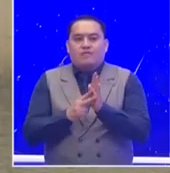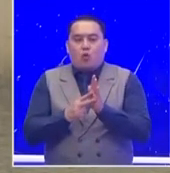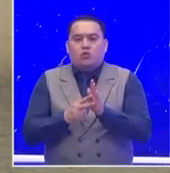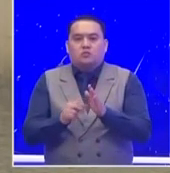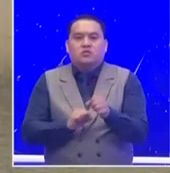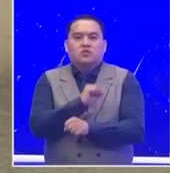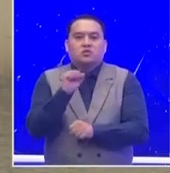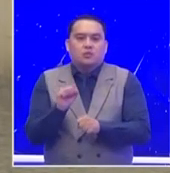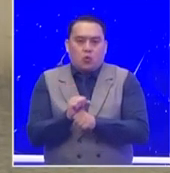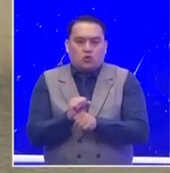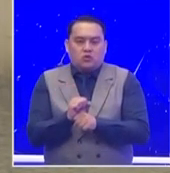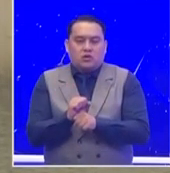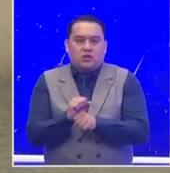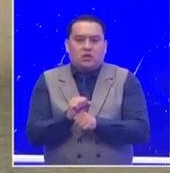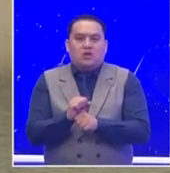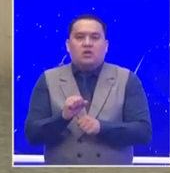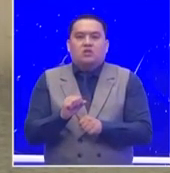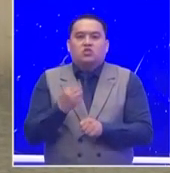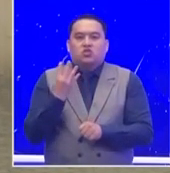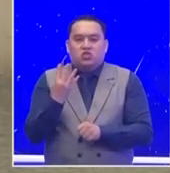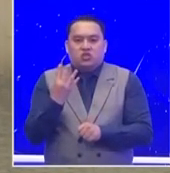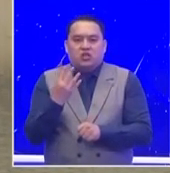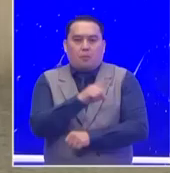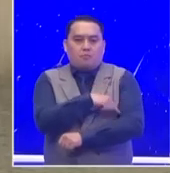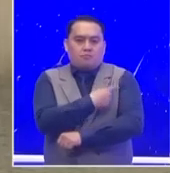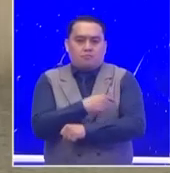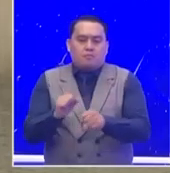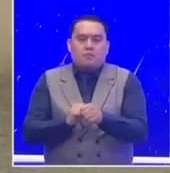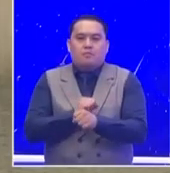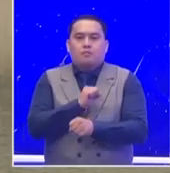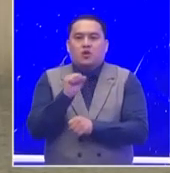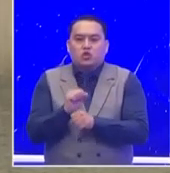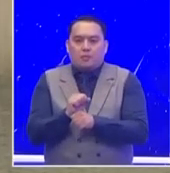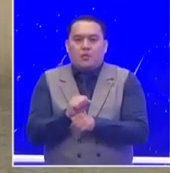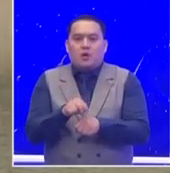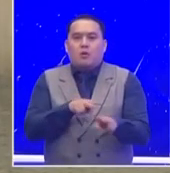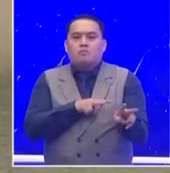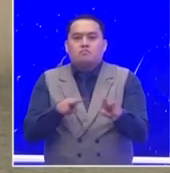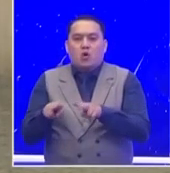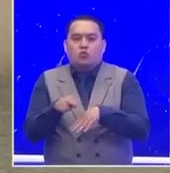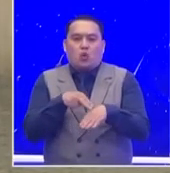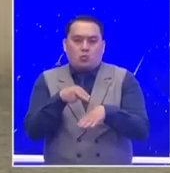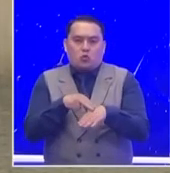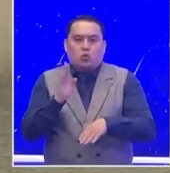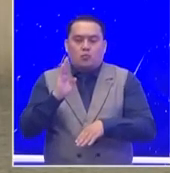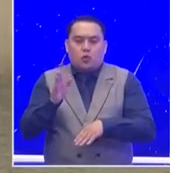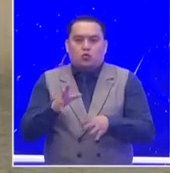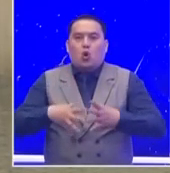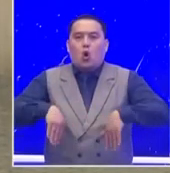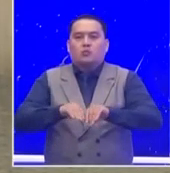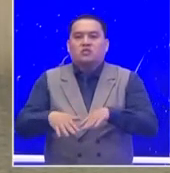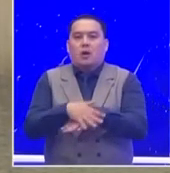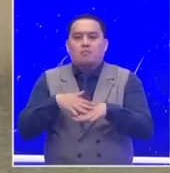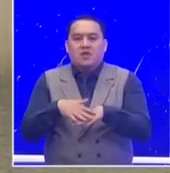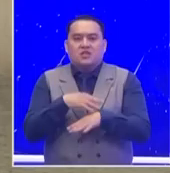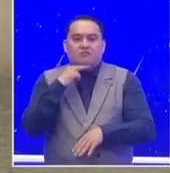постов. Это дополнительно к 4 стационарным санитарным постам. Патрульные группы будут нести свою службу в общественных местах.